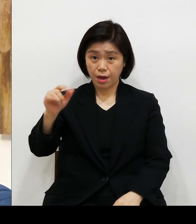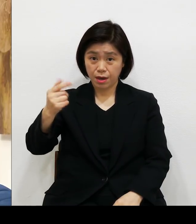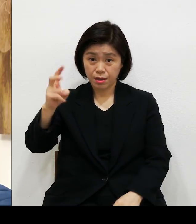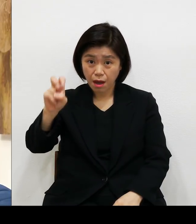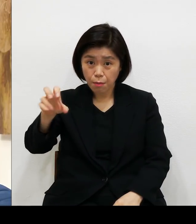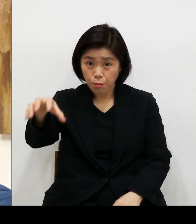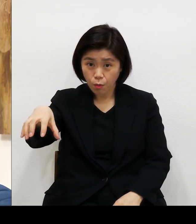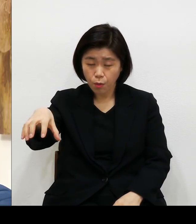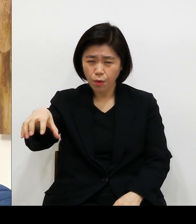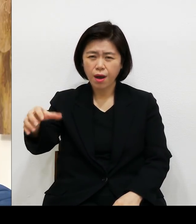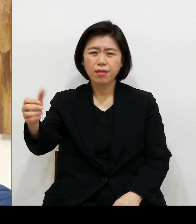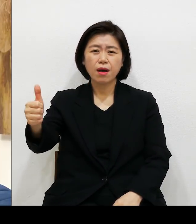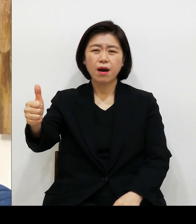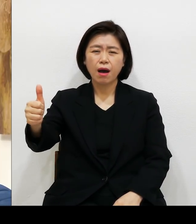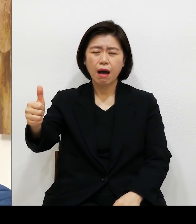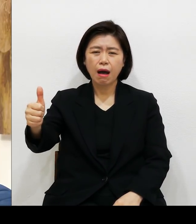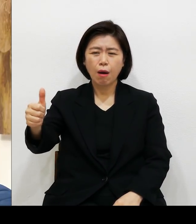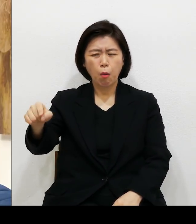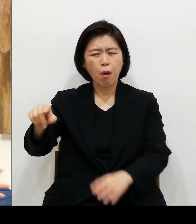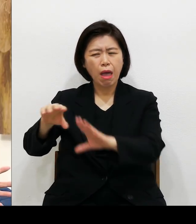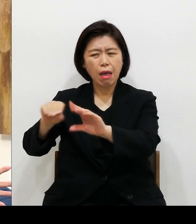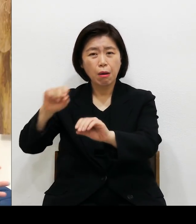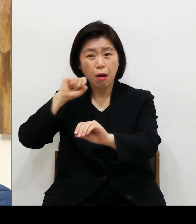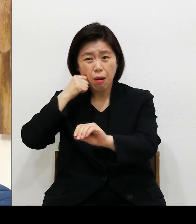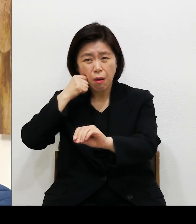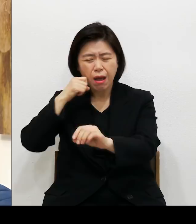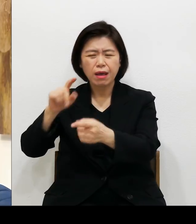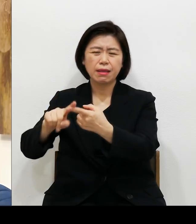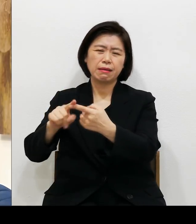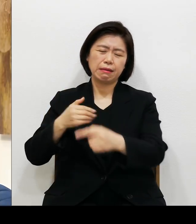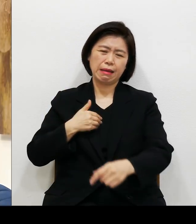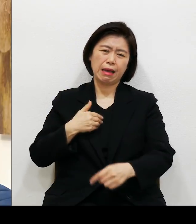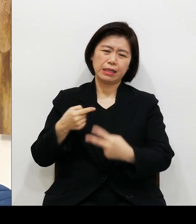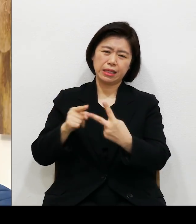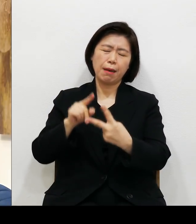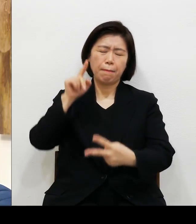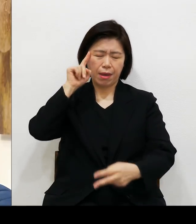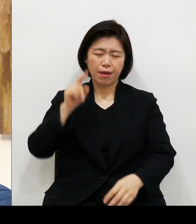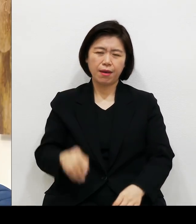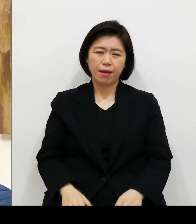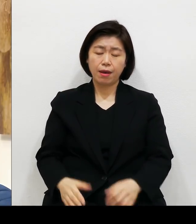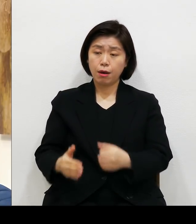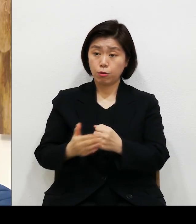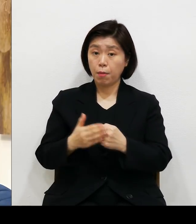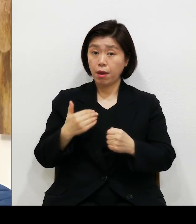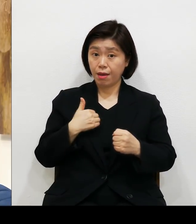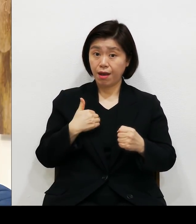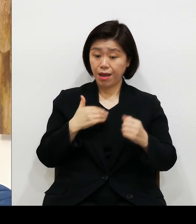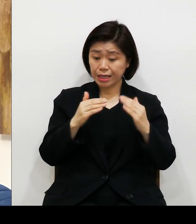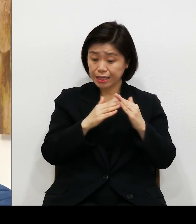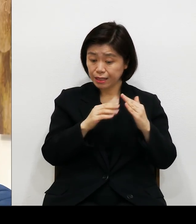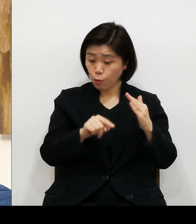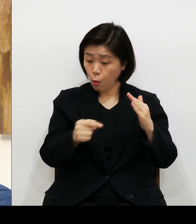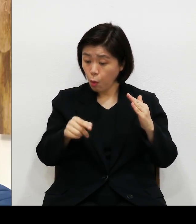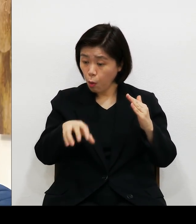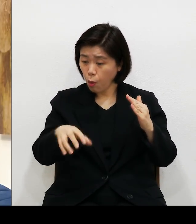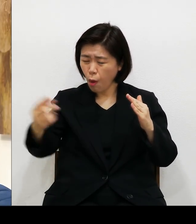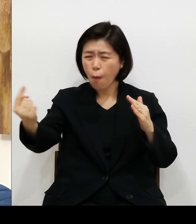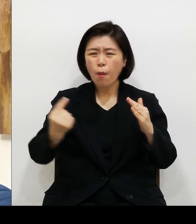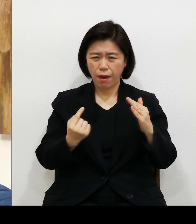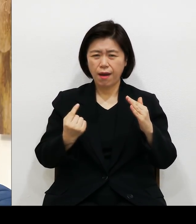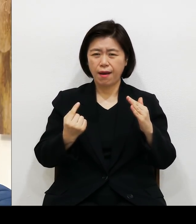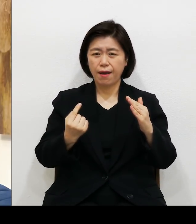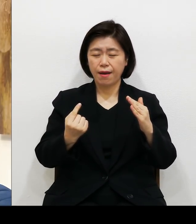그래서 네. 그러면 어렵게 하지 마시고요. 우리 고시원, 그 당시에는 또 제가 고시원 살 때였거든요. 네. 우리 고시원 사장님이 너무 좋은